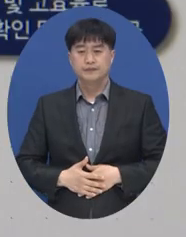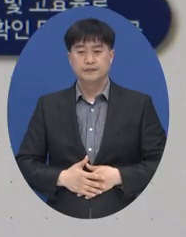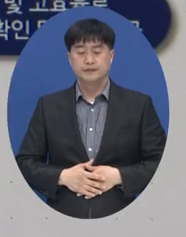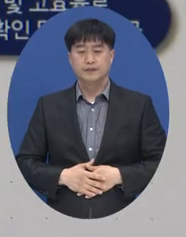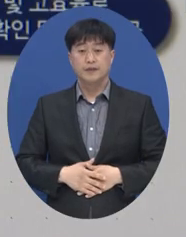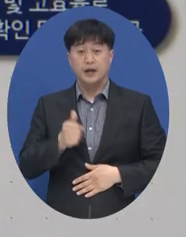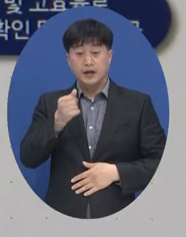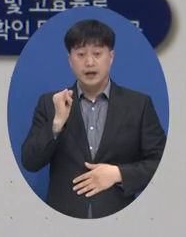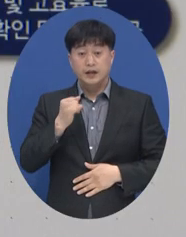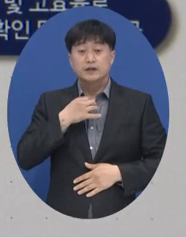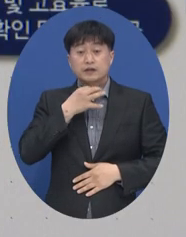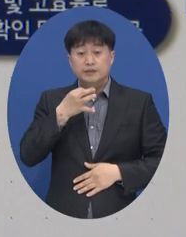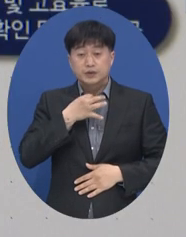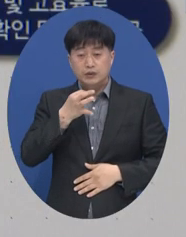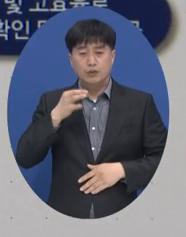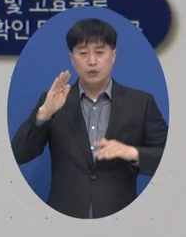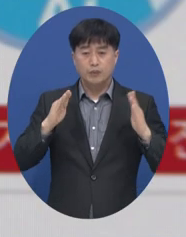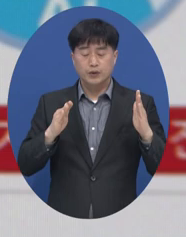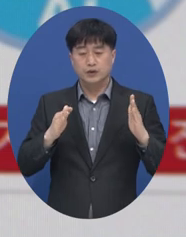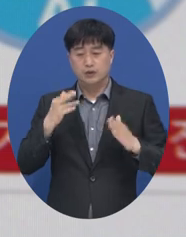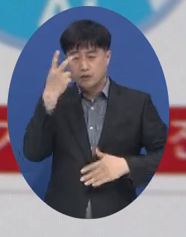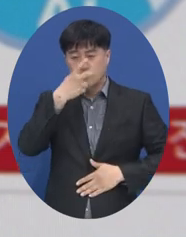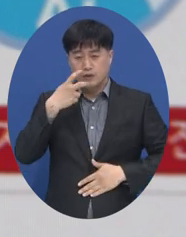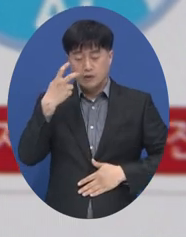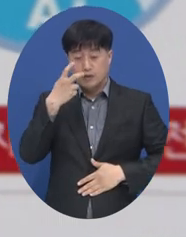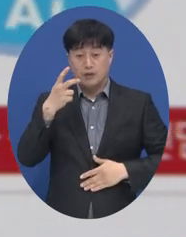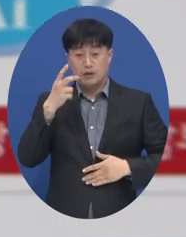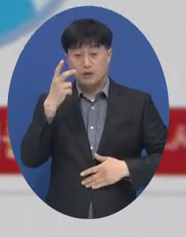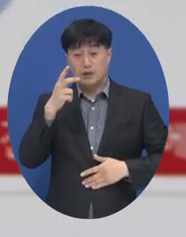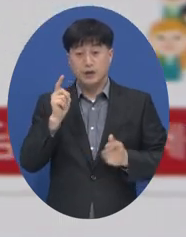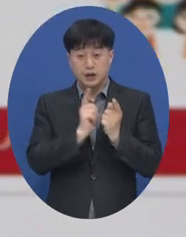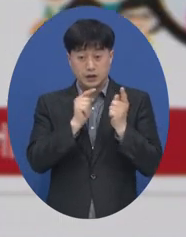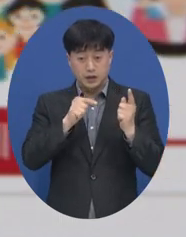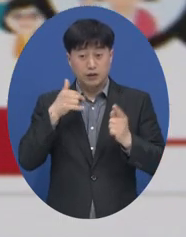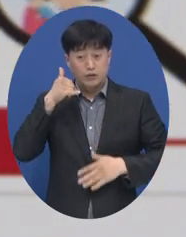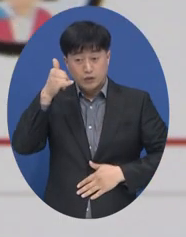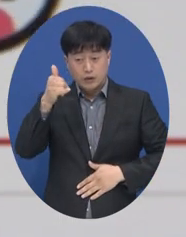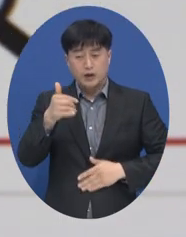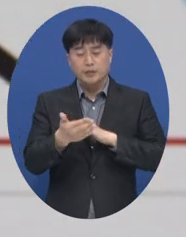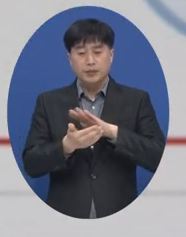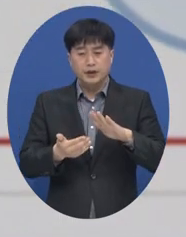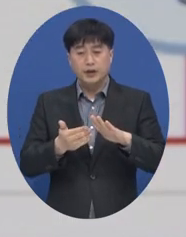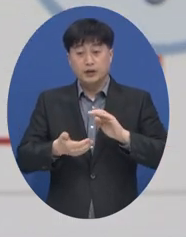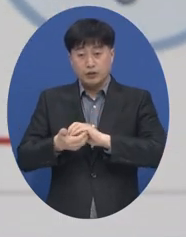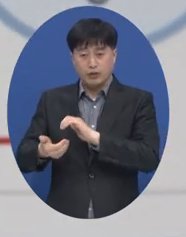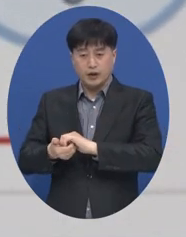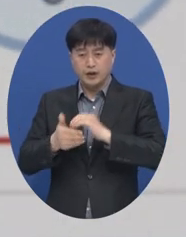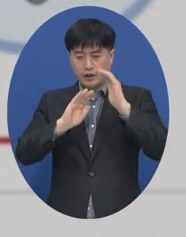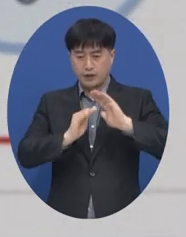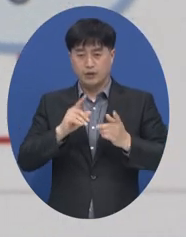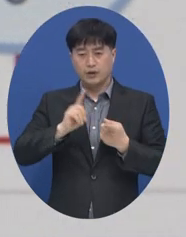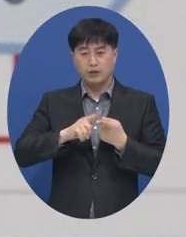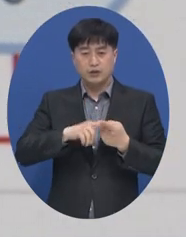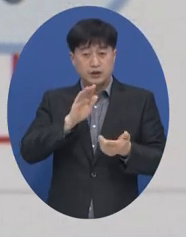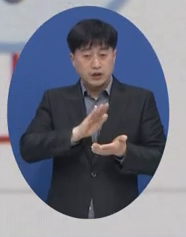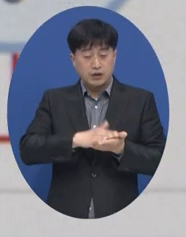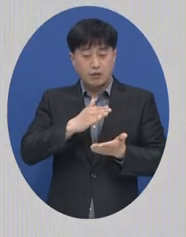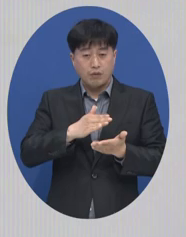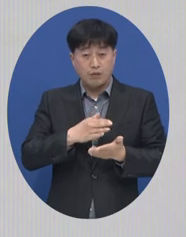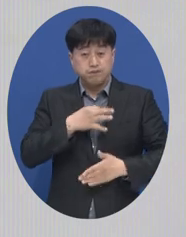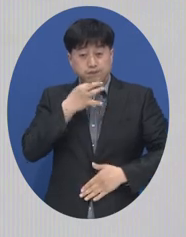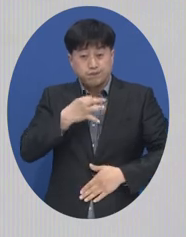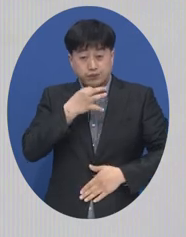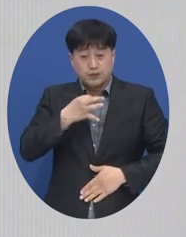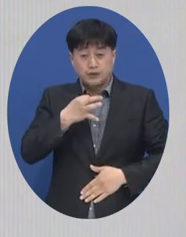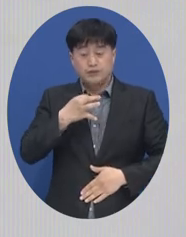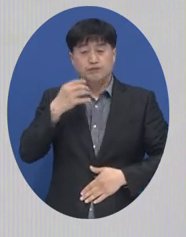아니요. AI 음성 로봇이 관리 대상자에게 전화를 하는데 미리 정해진 매뉴얼에 따라 발열과